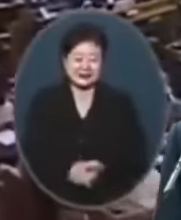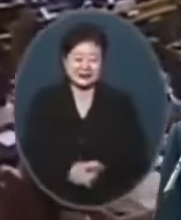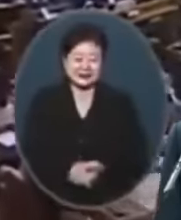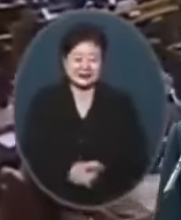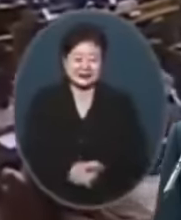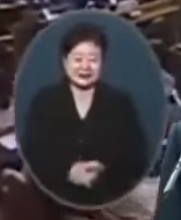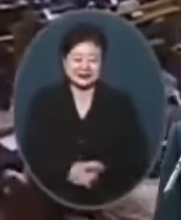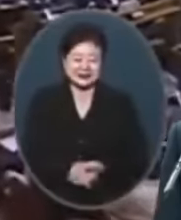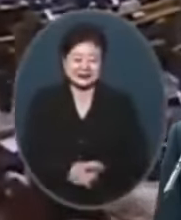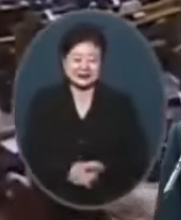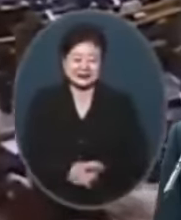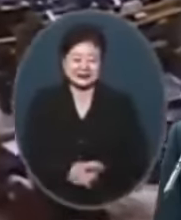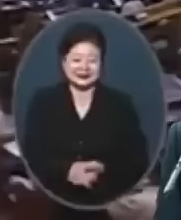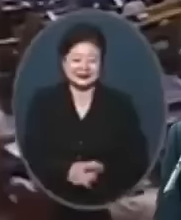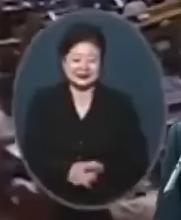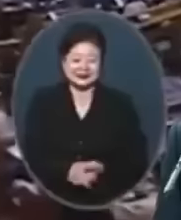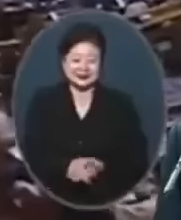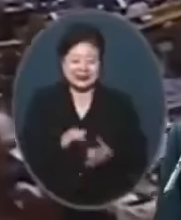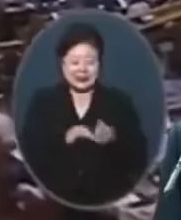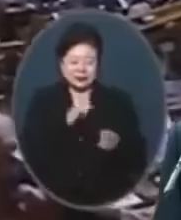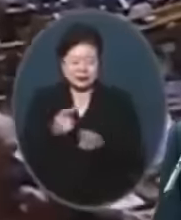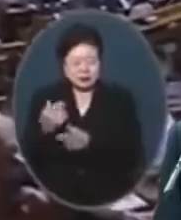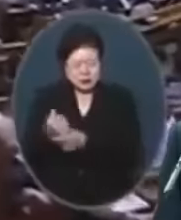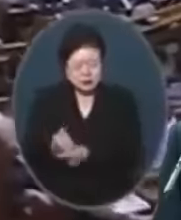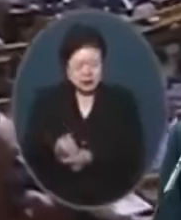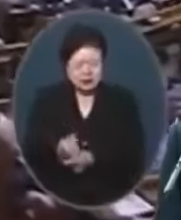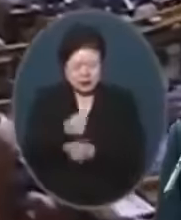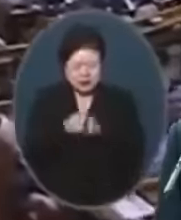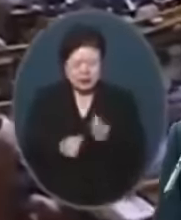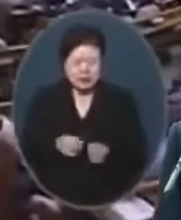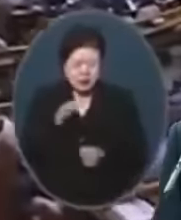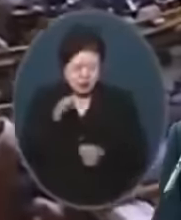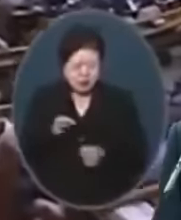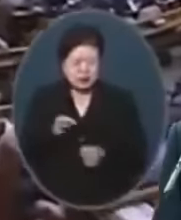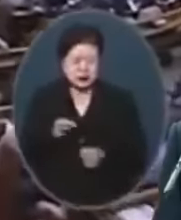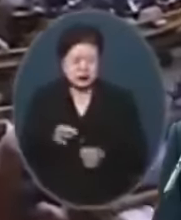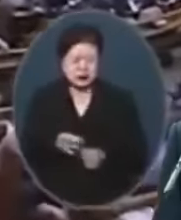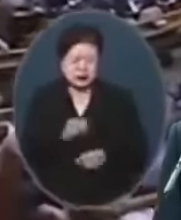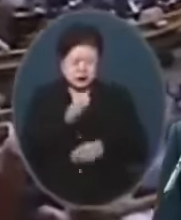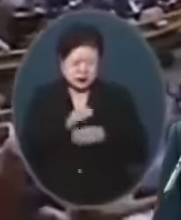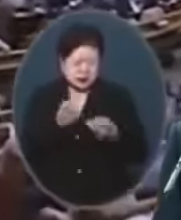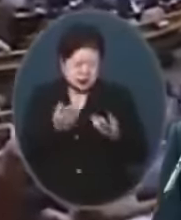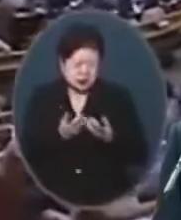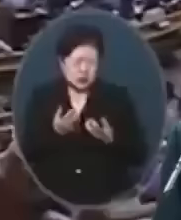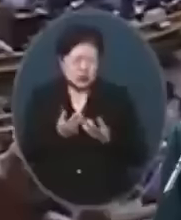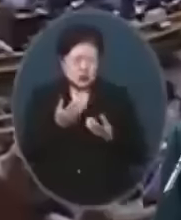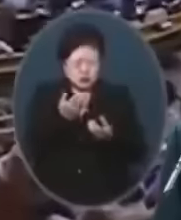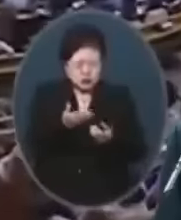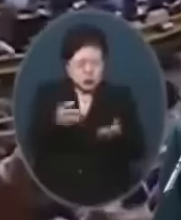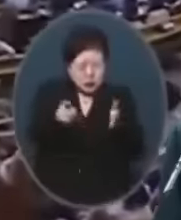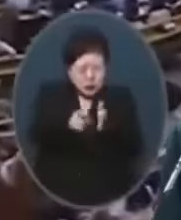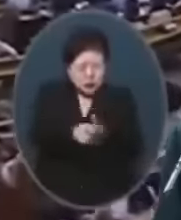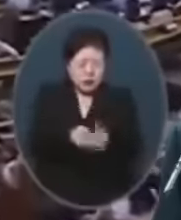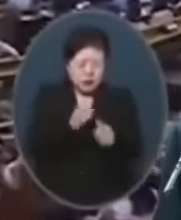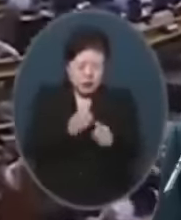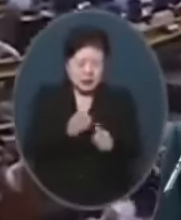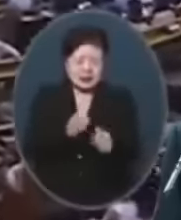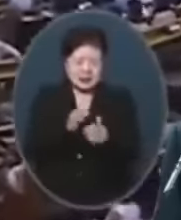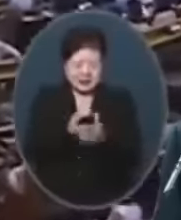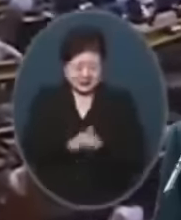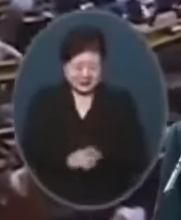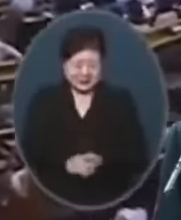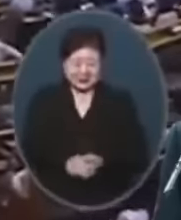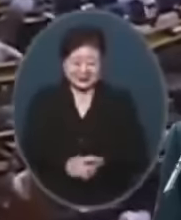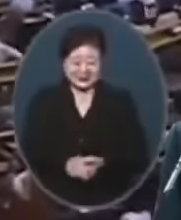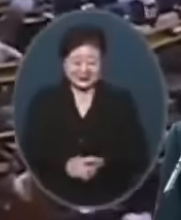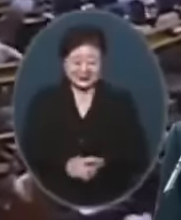약속의 말씀을 우리는 붙잡고 하나님께서 물질적인 필요도 다 채워주실 것을 믿고 간절히 구해야 되는